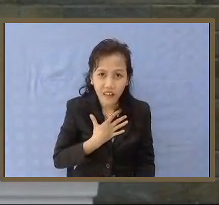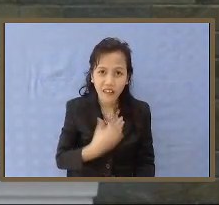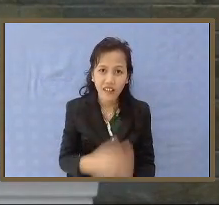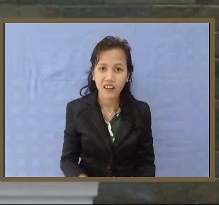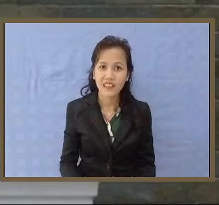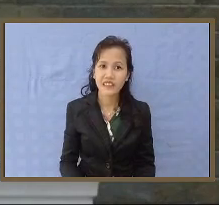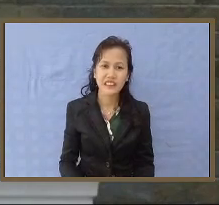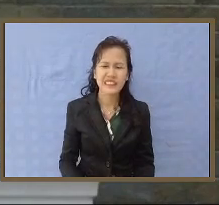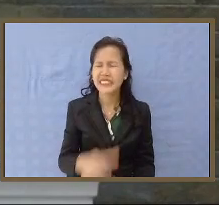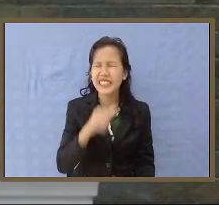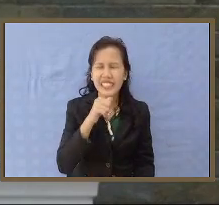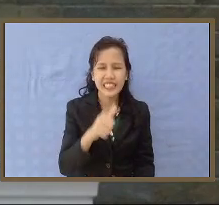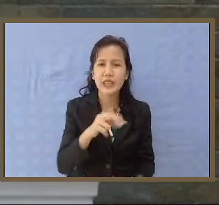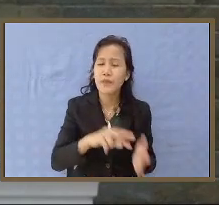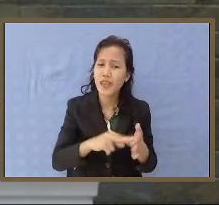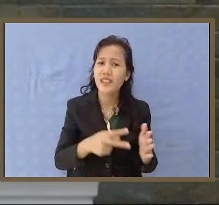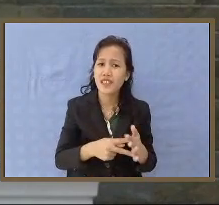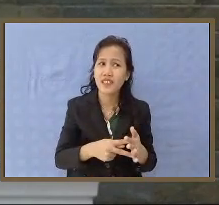Amen. You see, tandaan nyo,